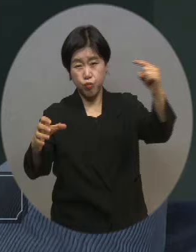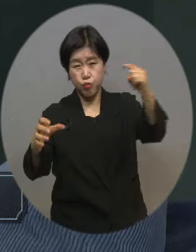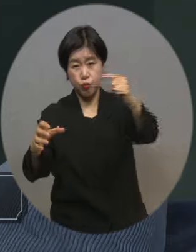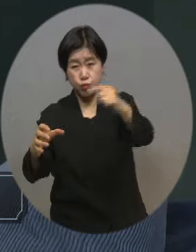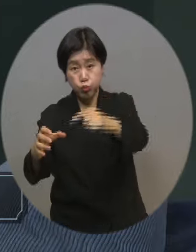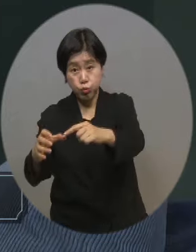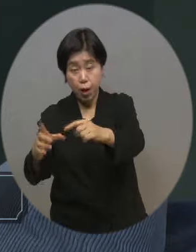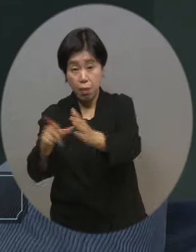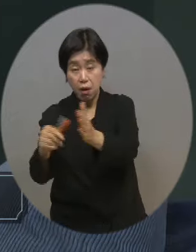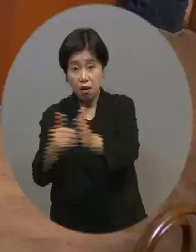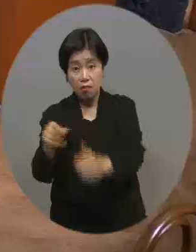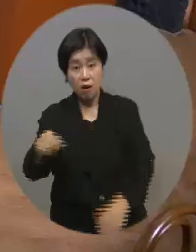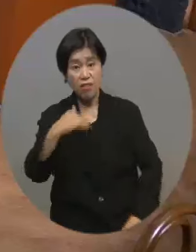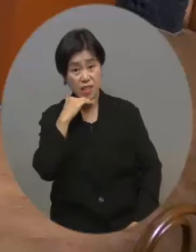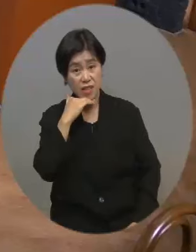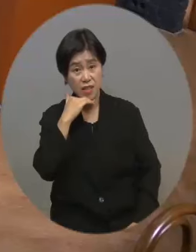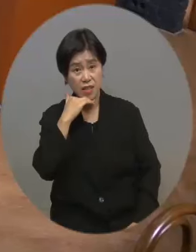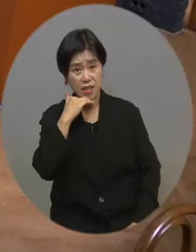허락하지 않을 거라고 봅니다.